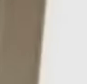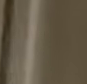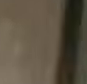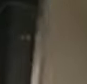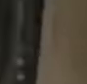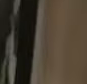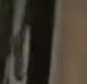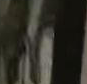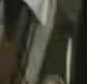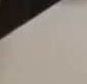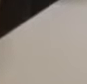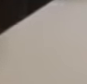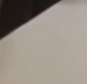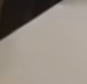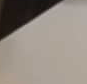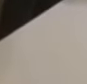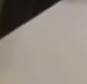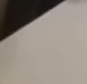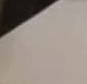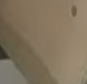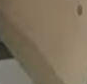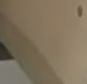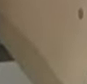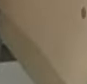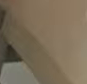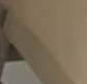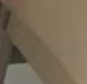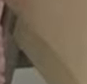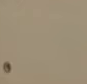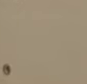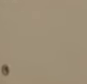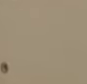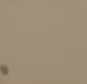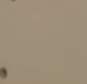mengadukan nasib putrinya yang tak diterima di jalur afirmasi atau warga tidak mampu.